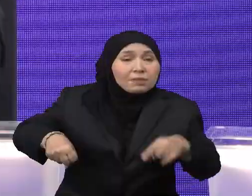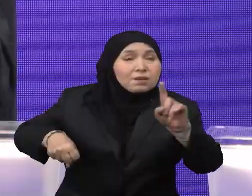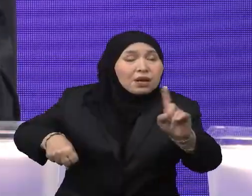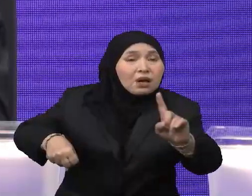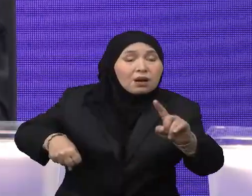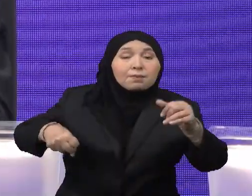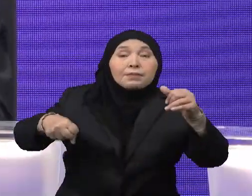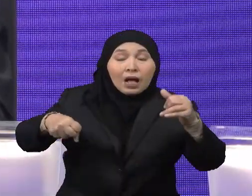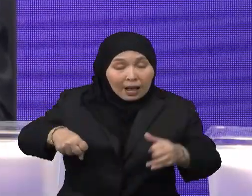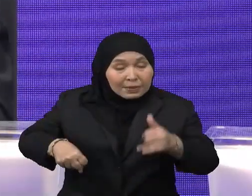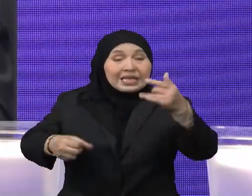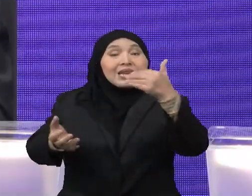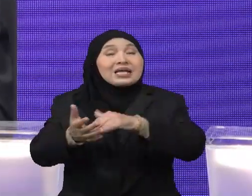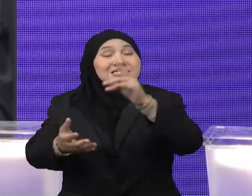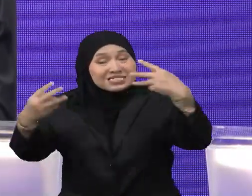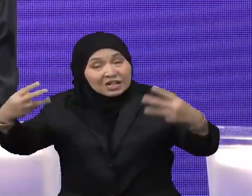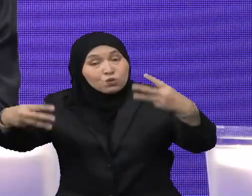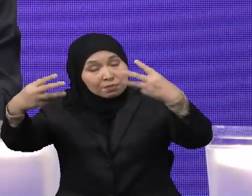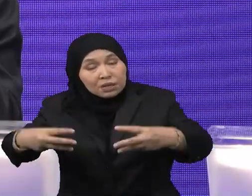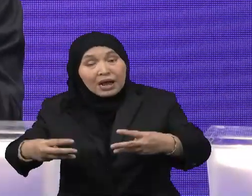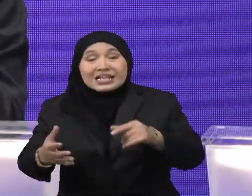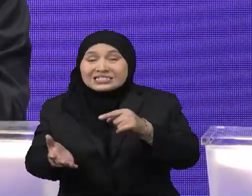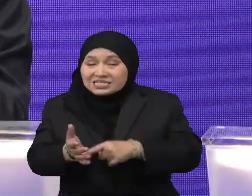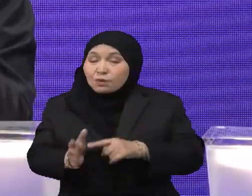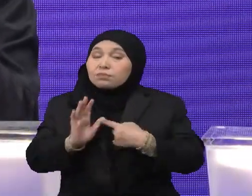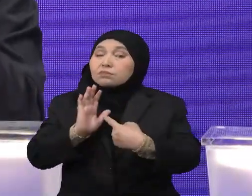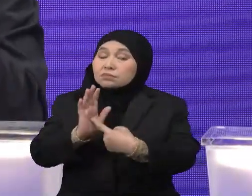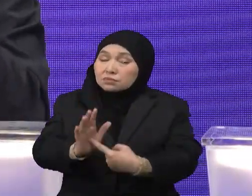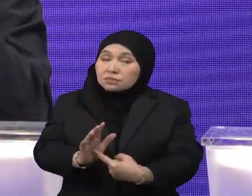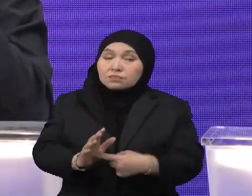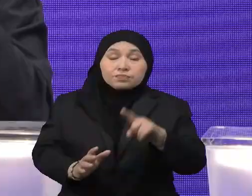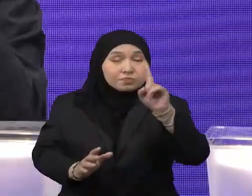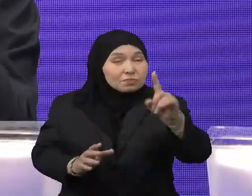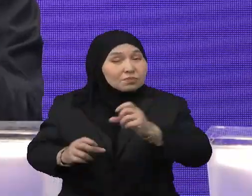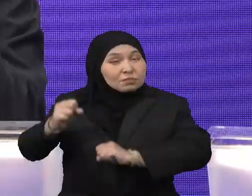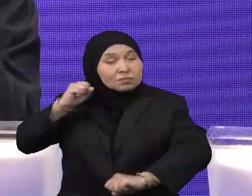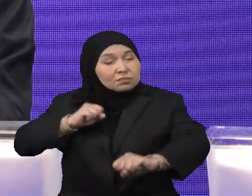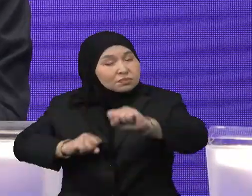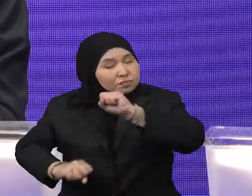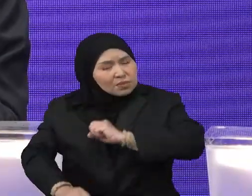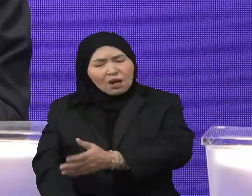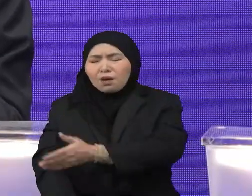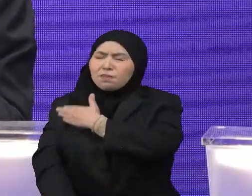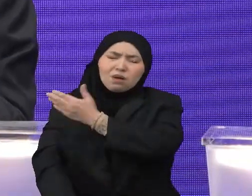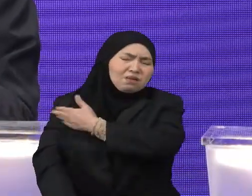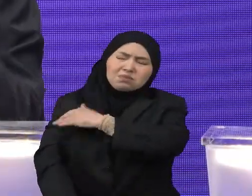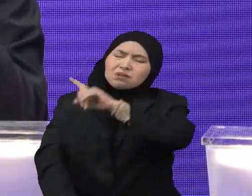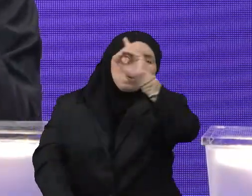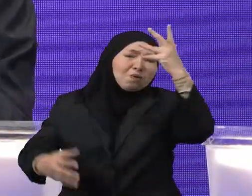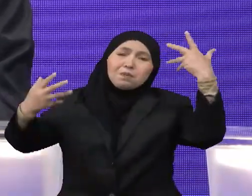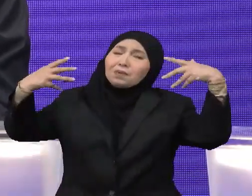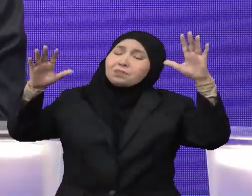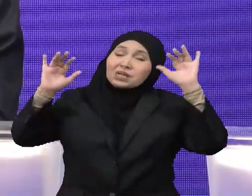pergi satu lagi peperangan jadi ini menunjukkan satu sifat para Sahabat yang begitu hebat kan